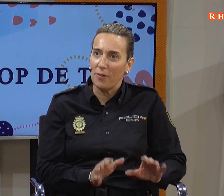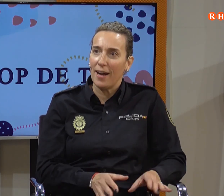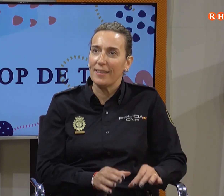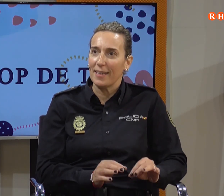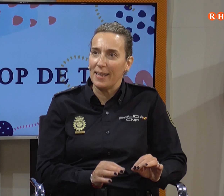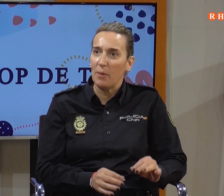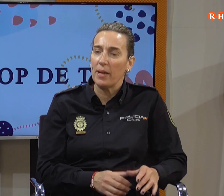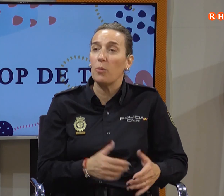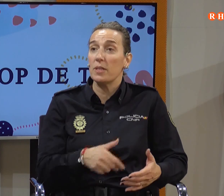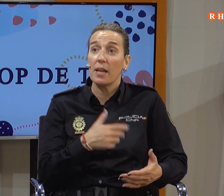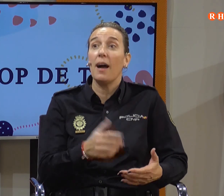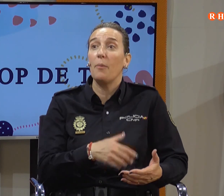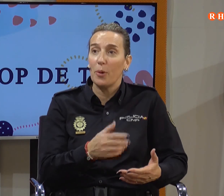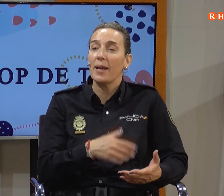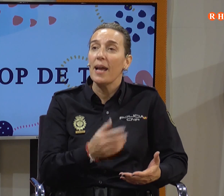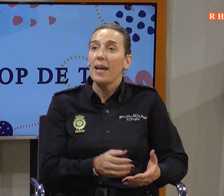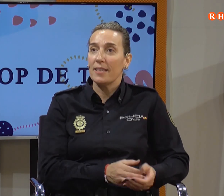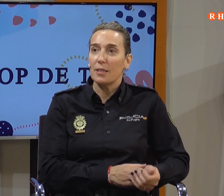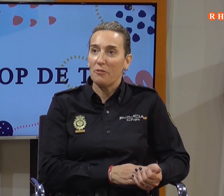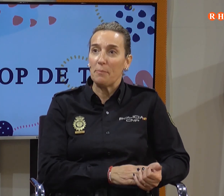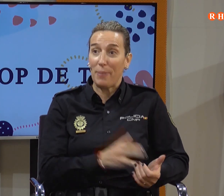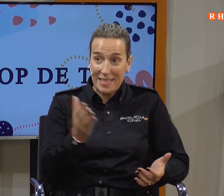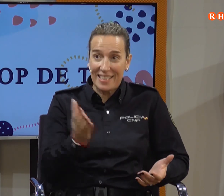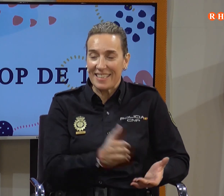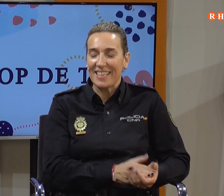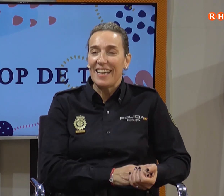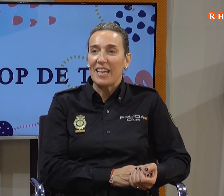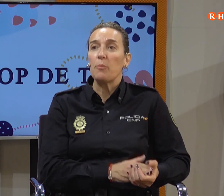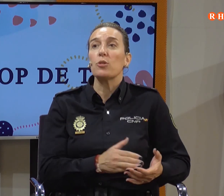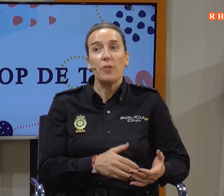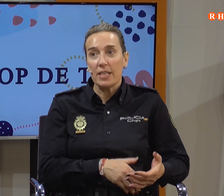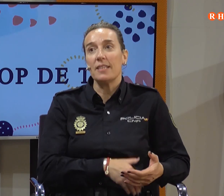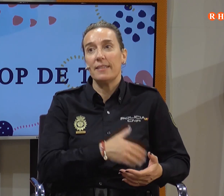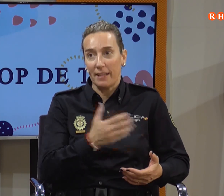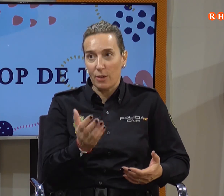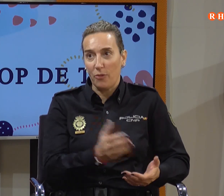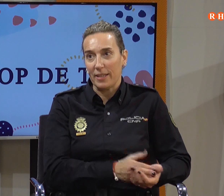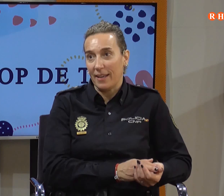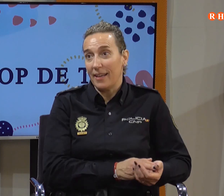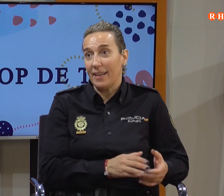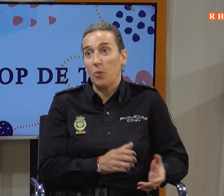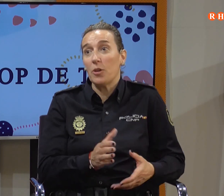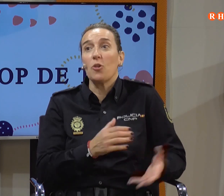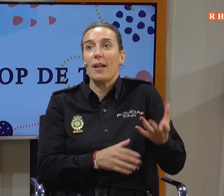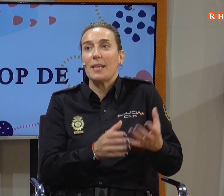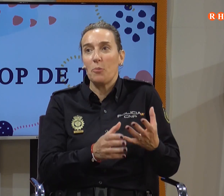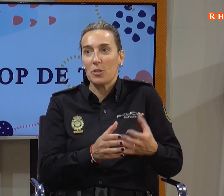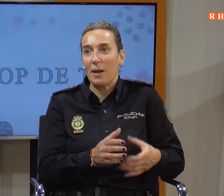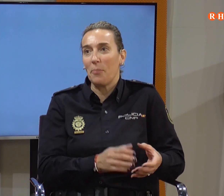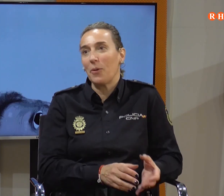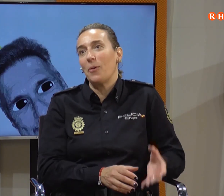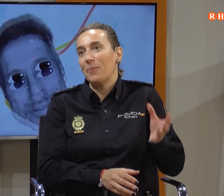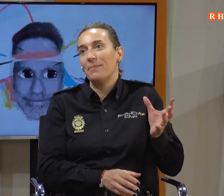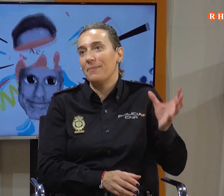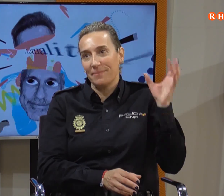el sofà, tranquil·lament, sí, començar a veure aquestes pàgines que ens ofereixen tanta oferta. Ah. I a lo millor no l'estem